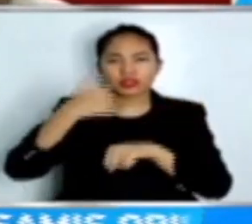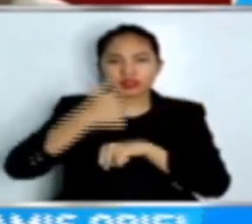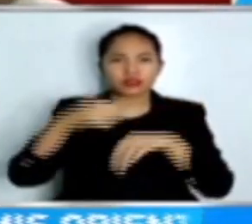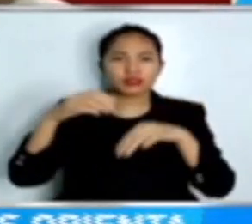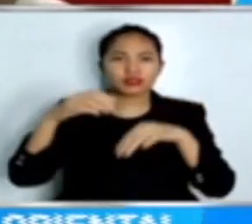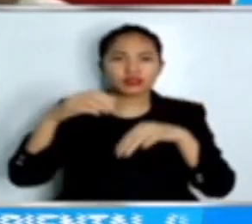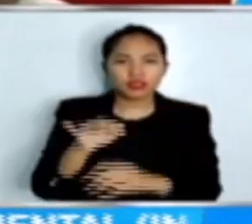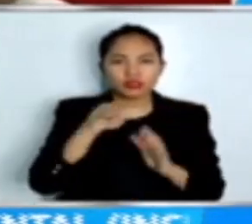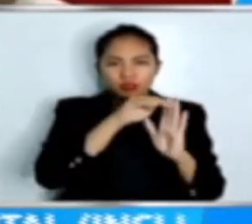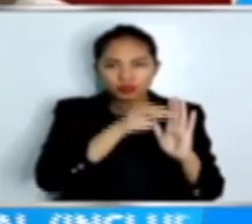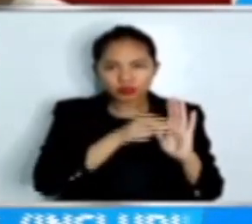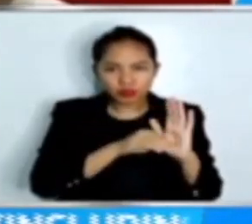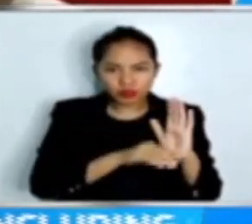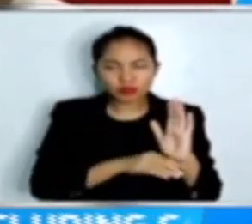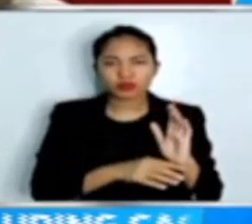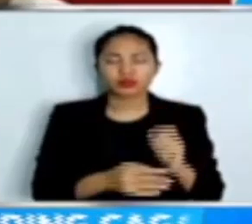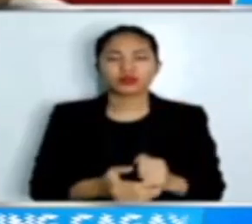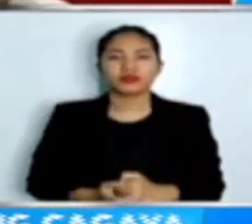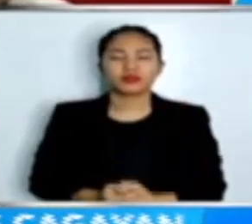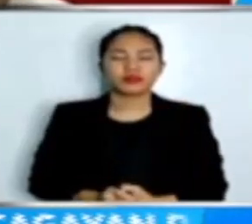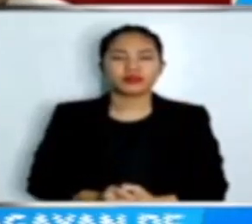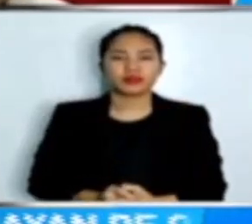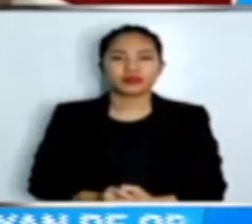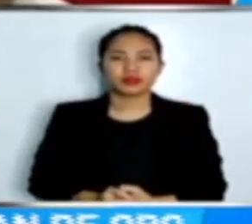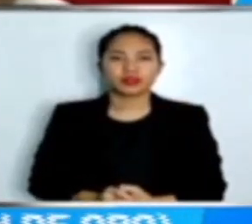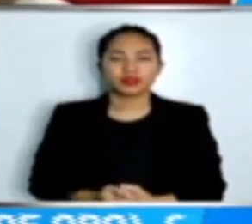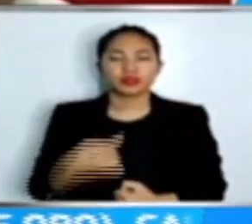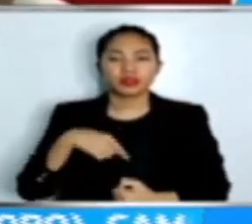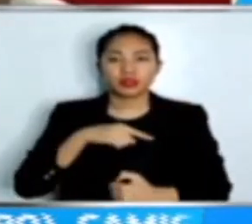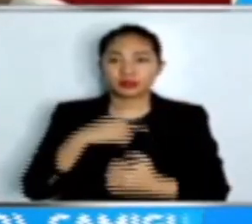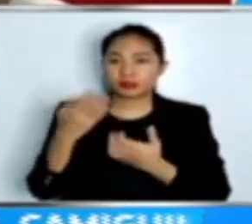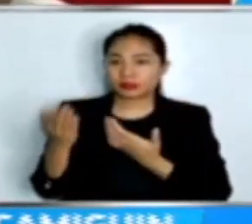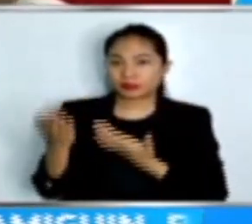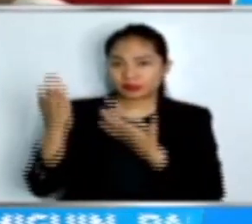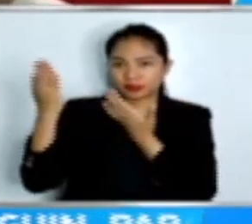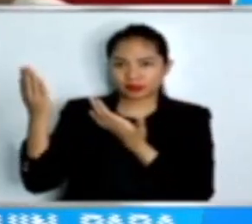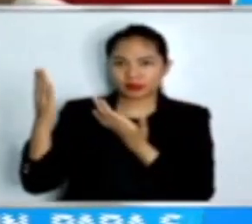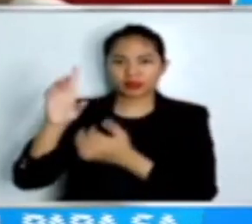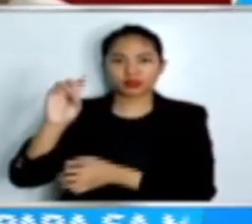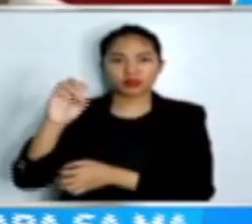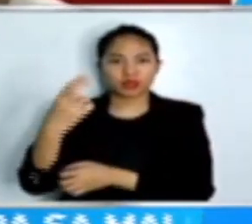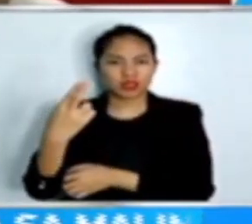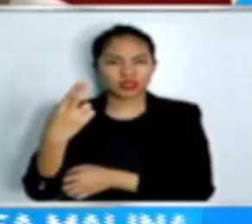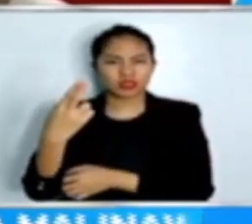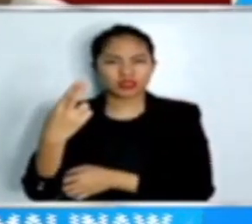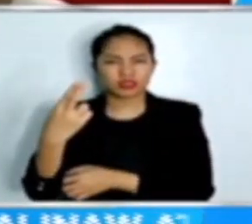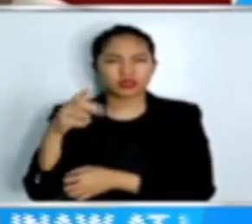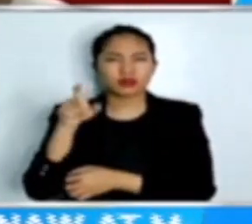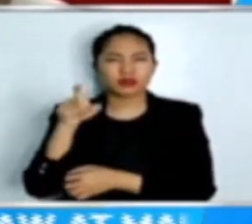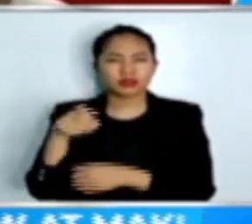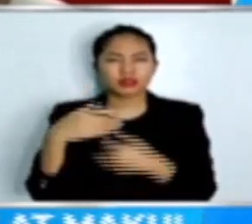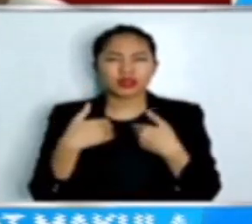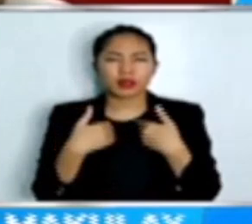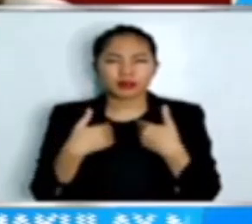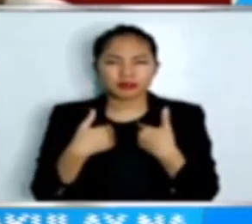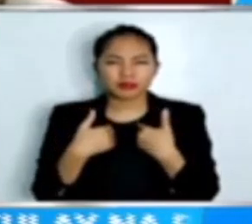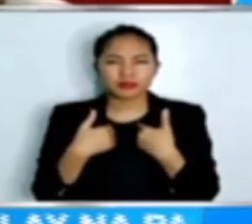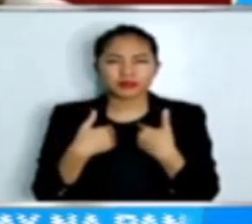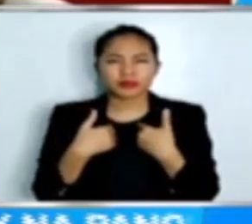Mungkahi rin natin sa Department of Health na magkaroon kami ng joint press conference para talagang maliwanagan